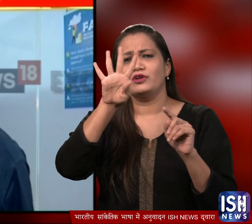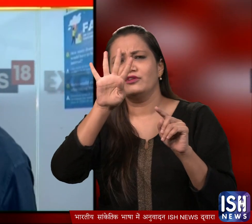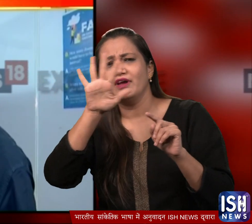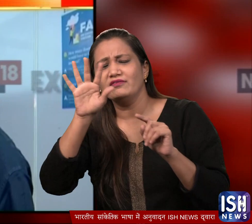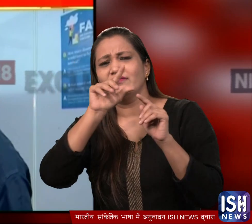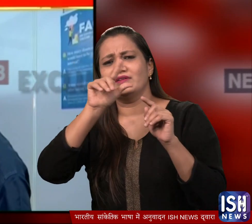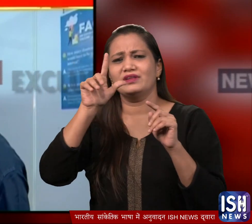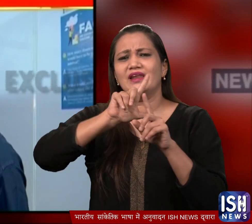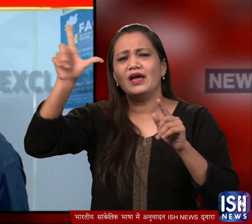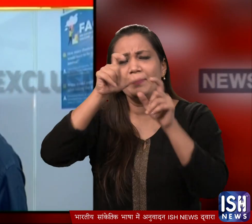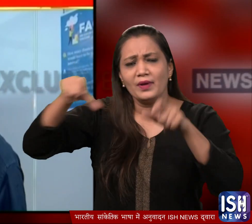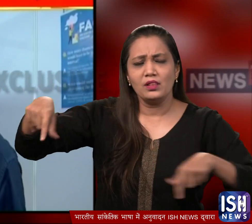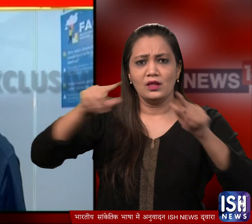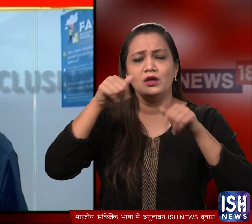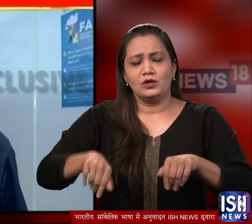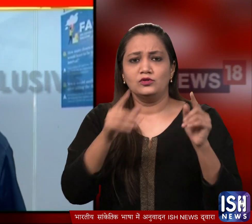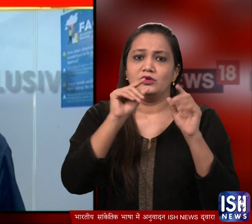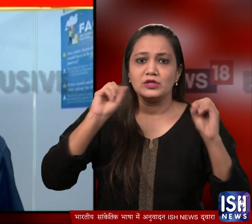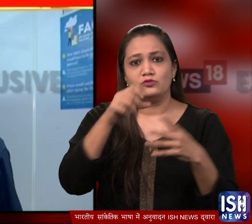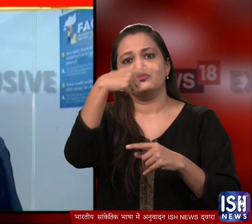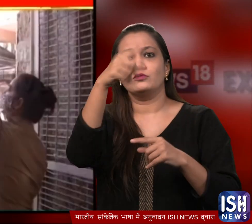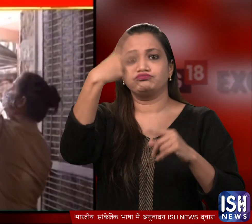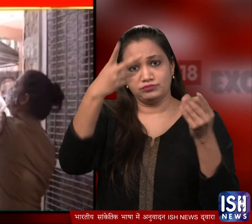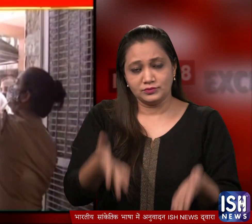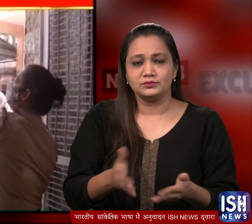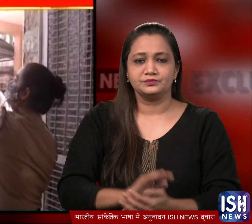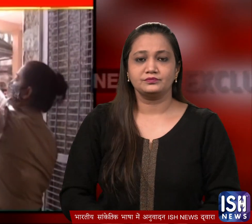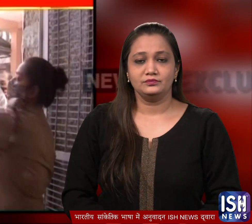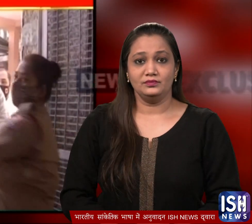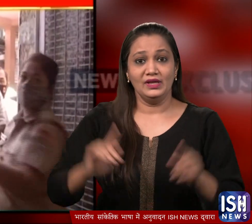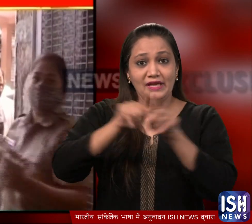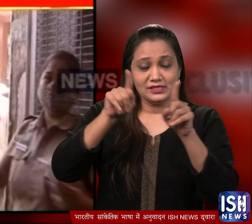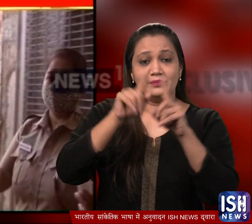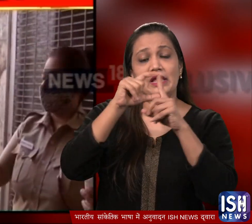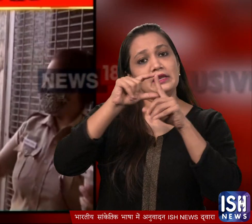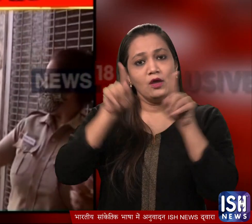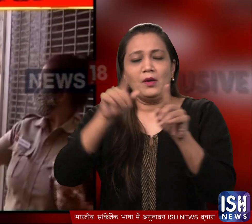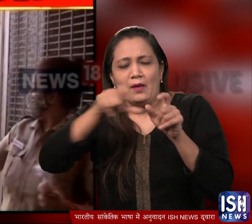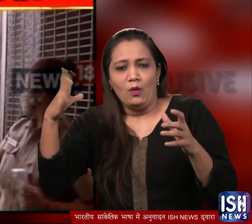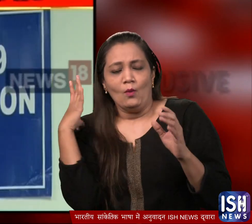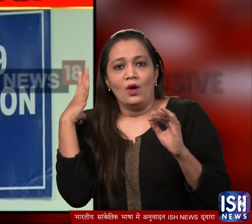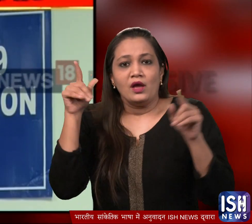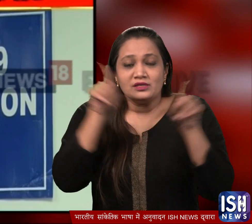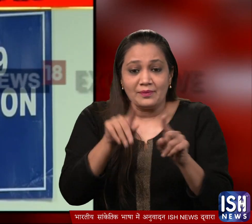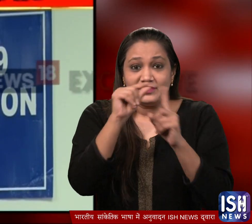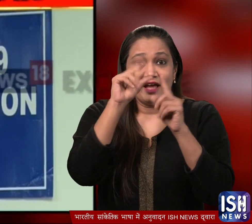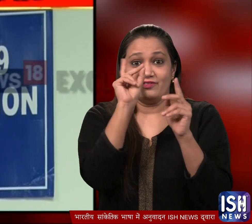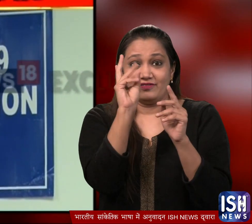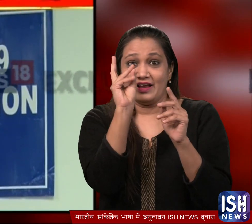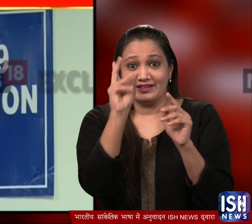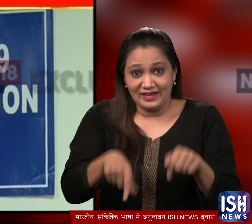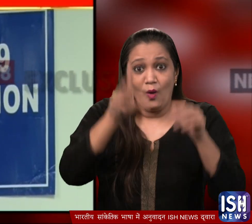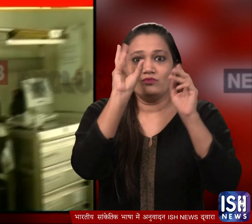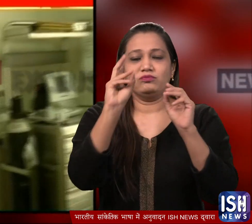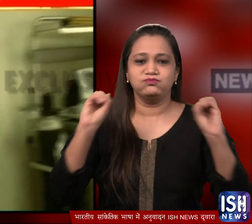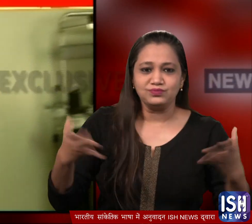है। उस हिसाब से आप देखिए, हमने आज 2 शिफ्ट शुरू किए। दिल्ली में भी कई लोग इस दिन का इंतजार कर रहे थे और जैसे ही तीसरे चरण